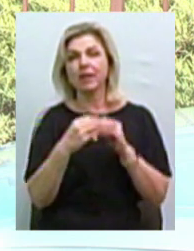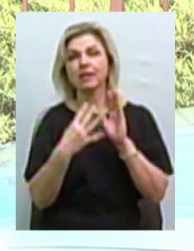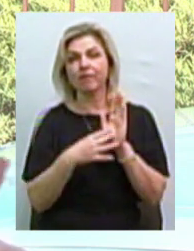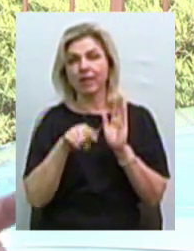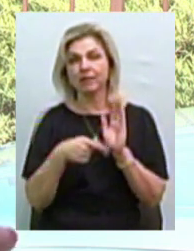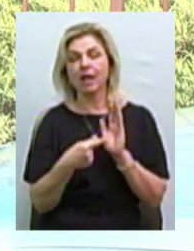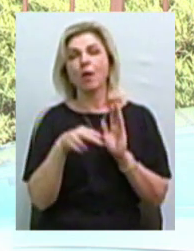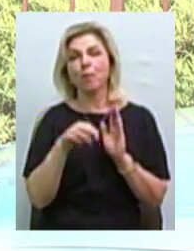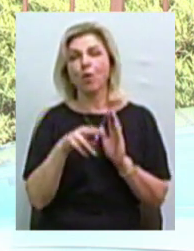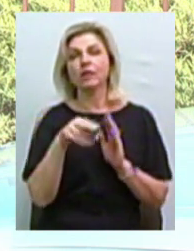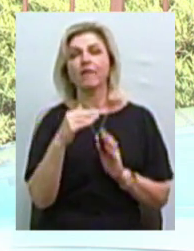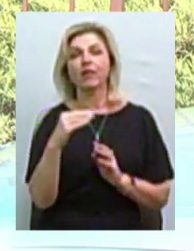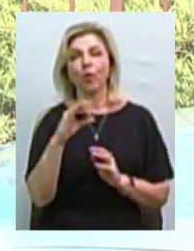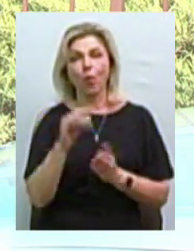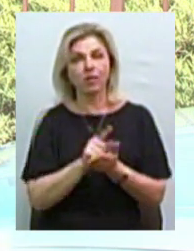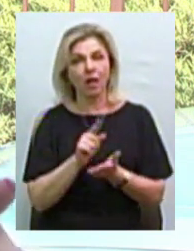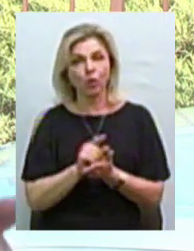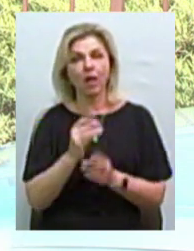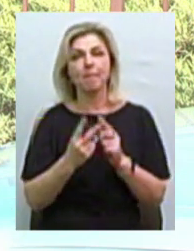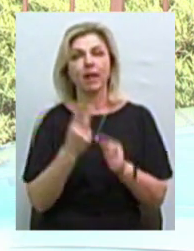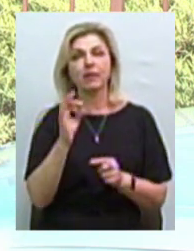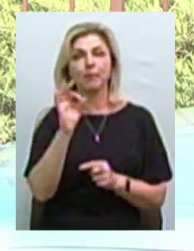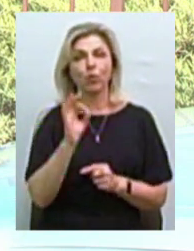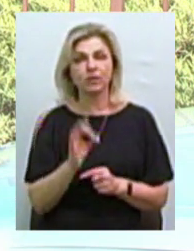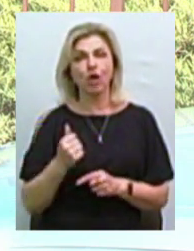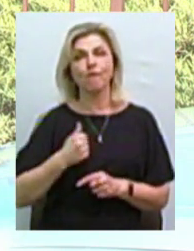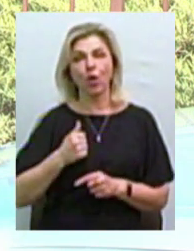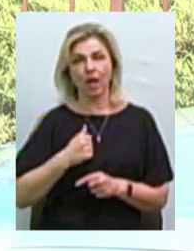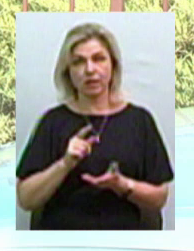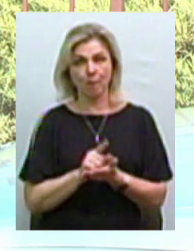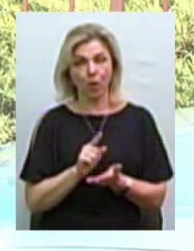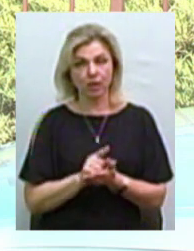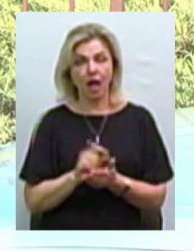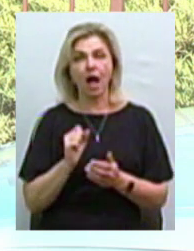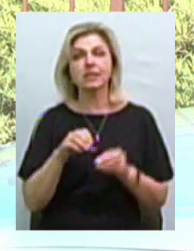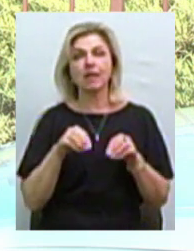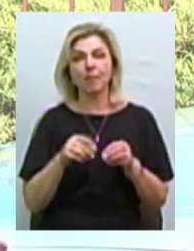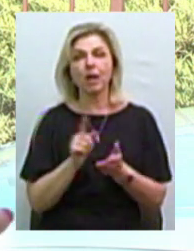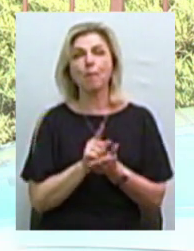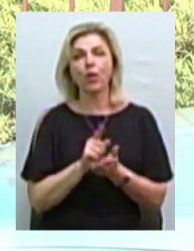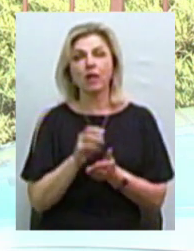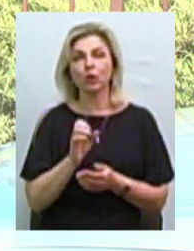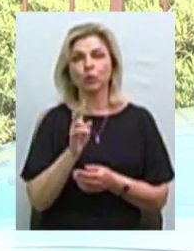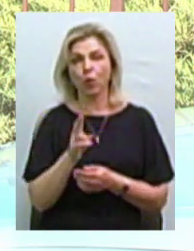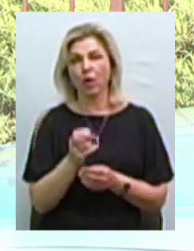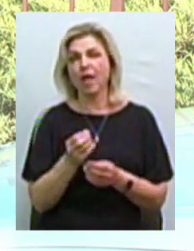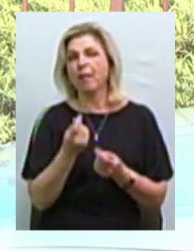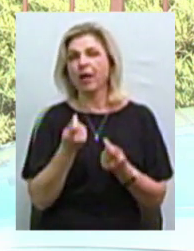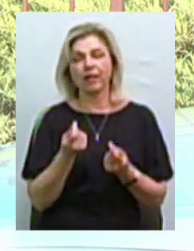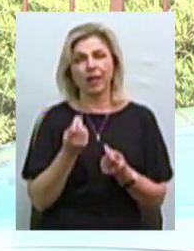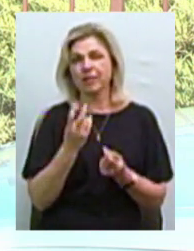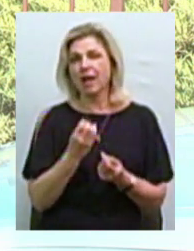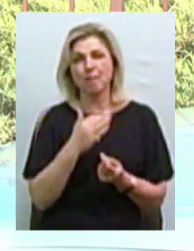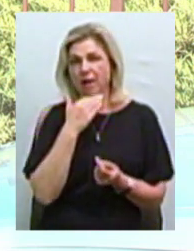19% ПДФО і 1,5% воєнного податку. Земельний податок складає дуже незначні кошти